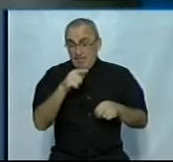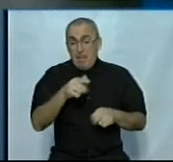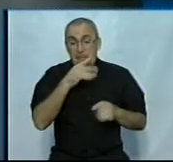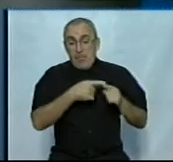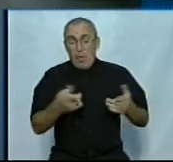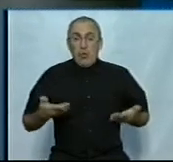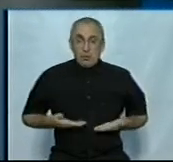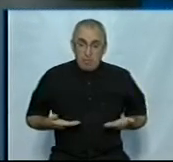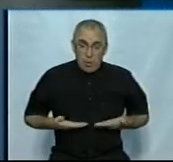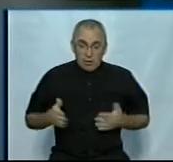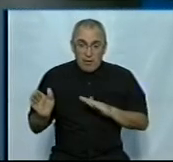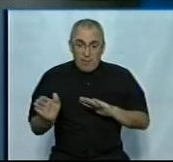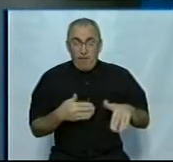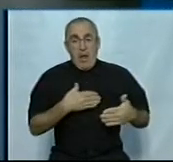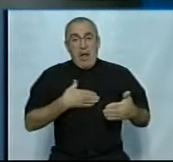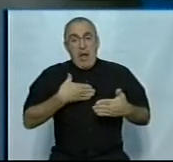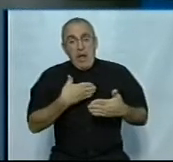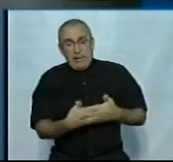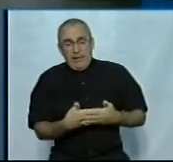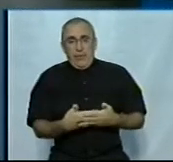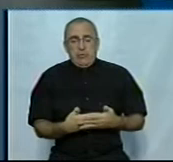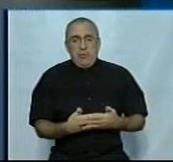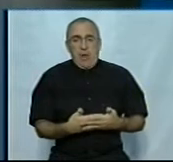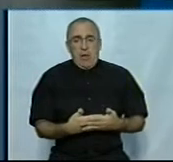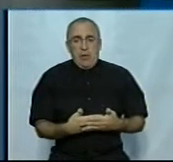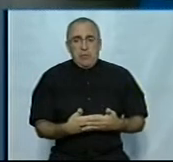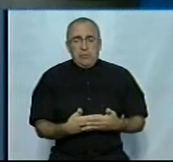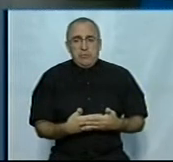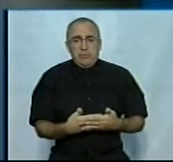ми такий проживаємо, активізувалися